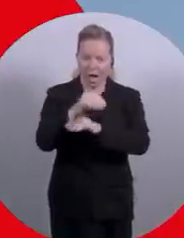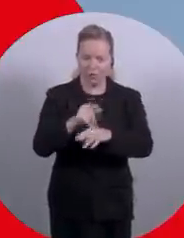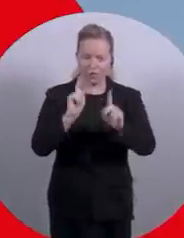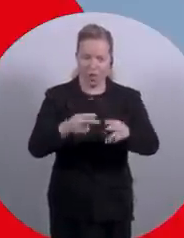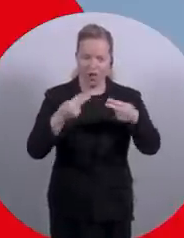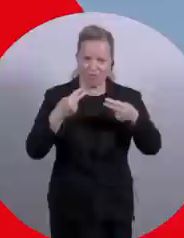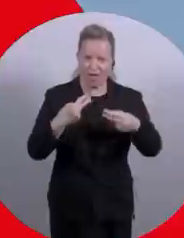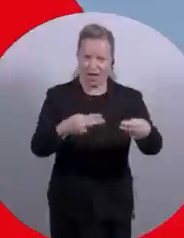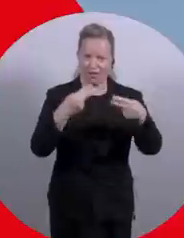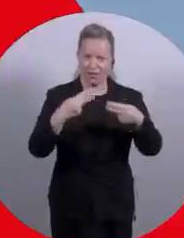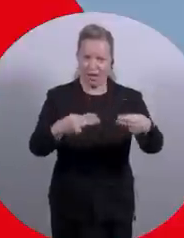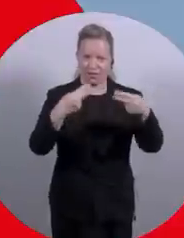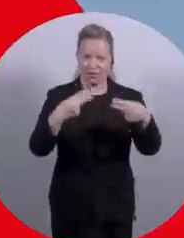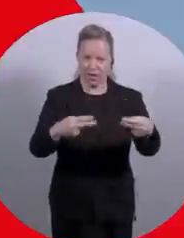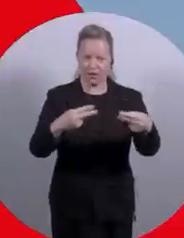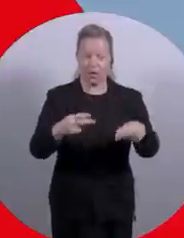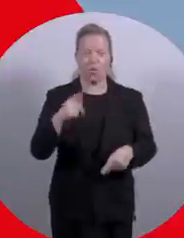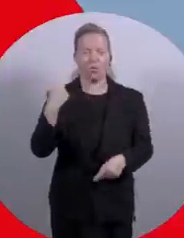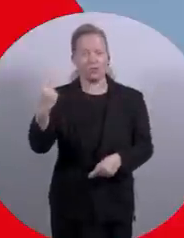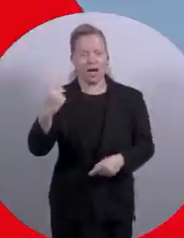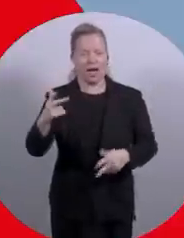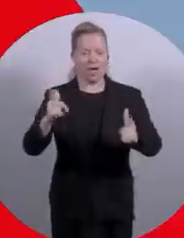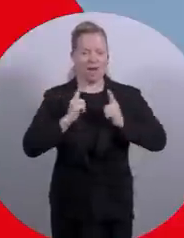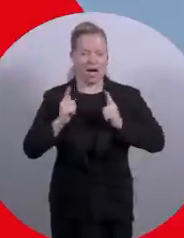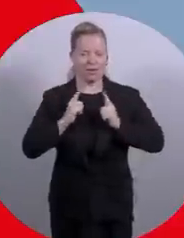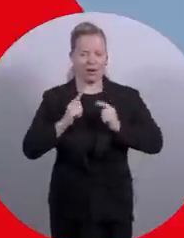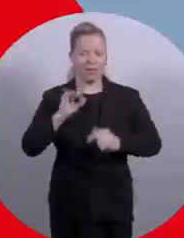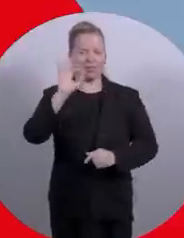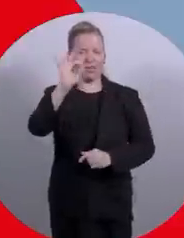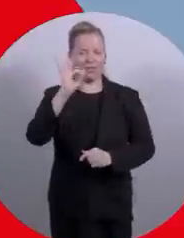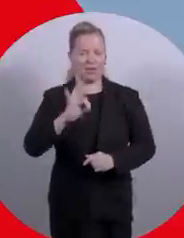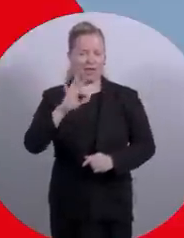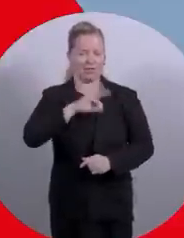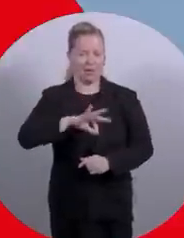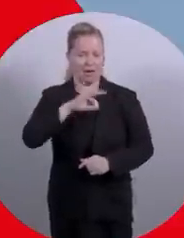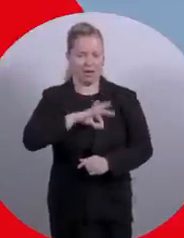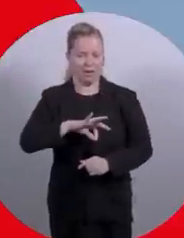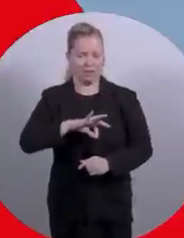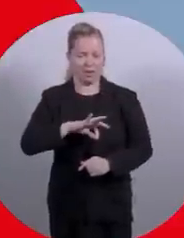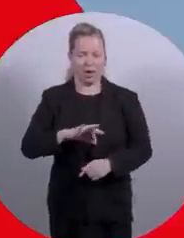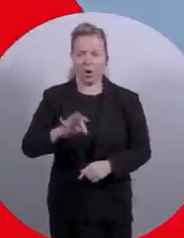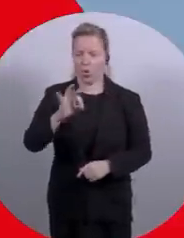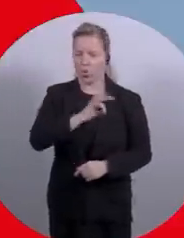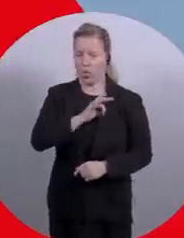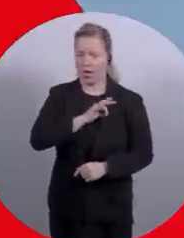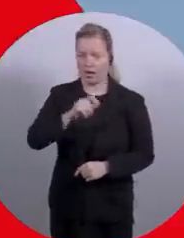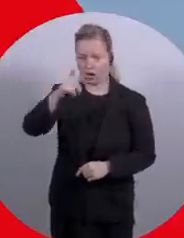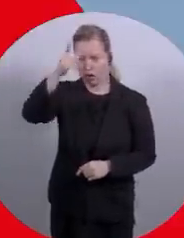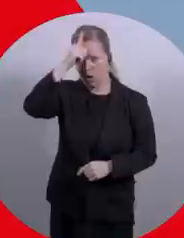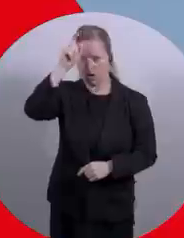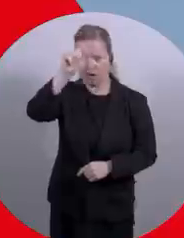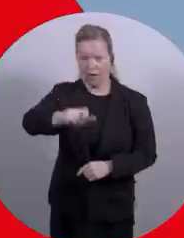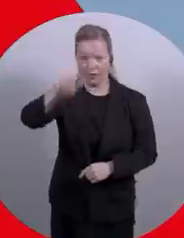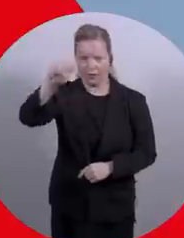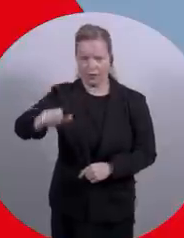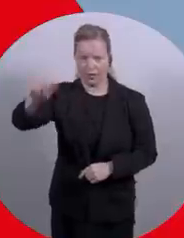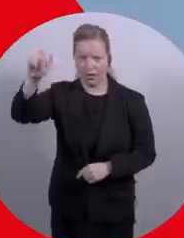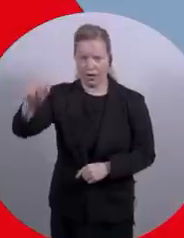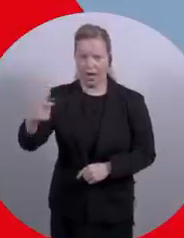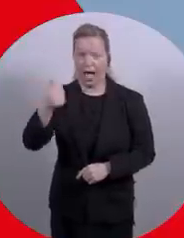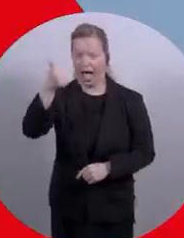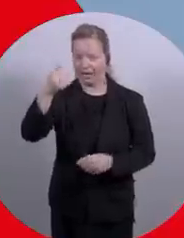Dividende aus diesem Pflegeheim heraus erwarten meines um die Kollegen aus Deutschland diesbezüglich nicht